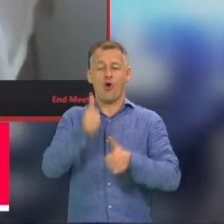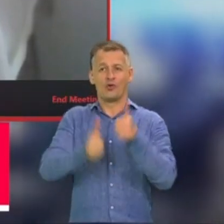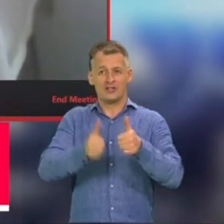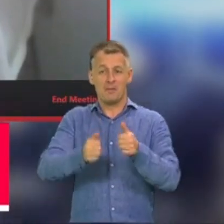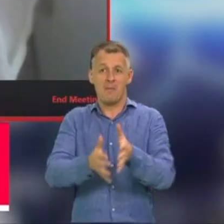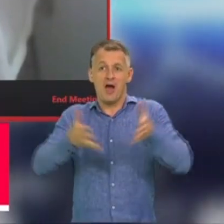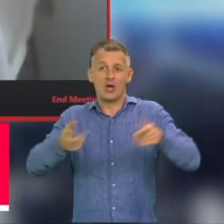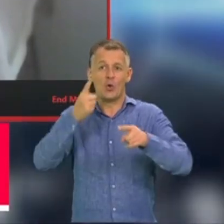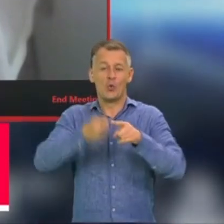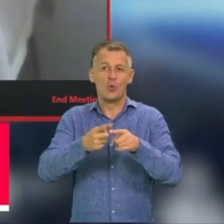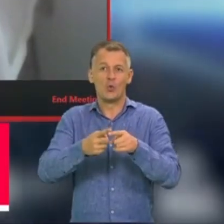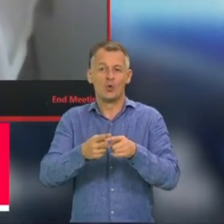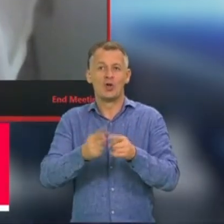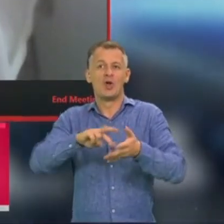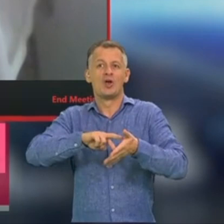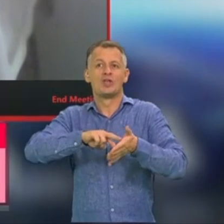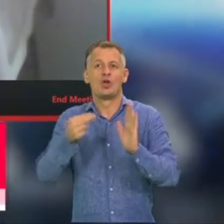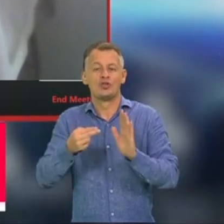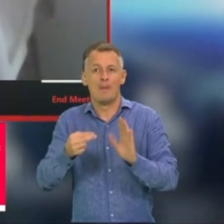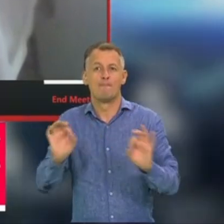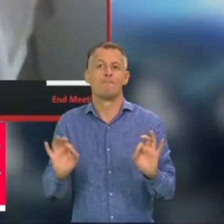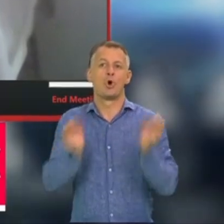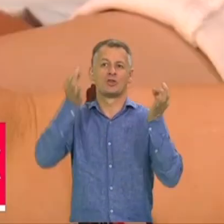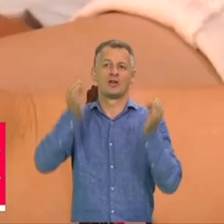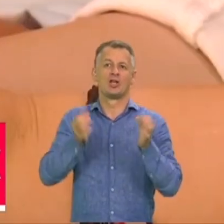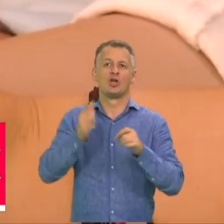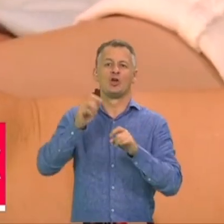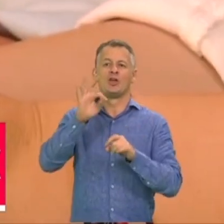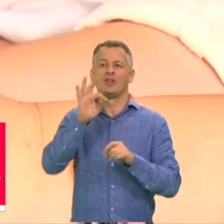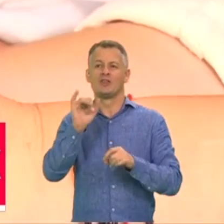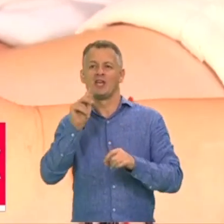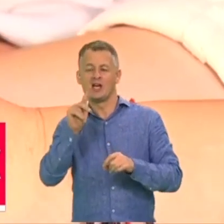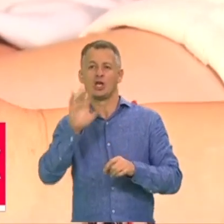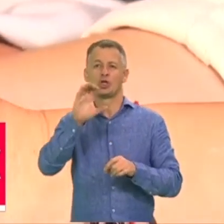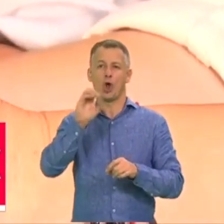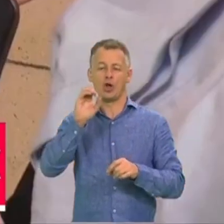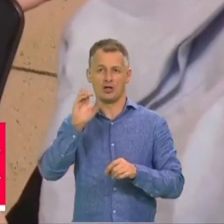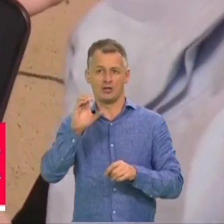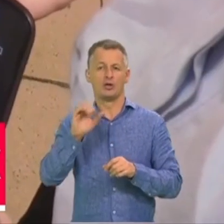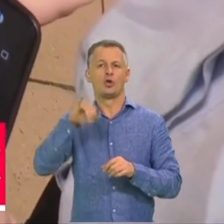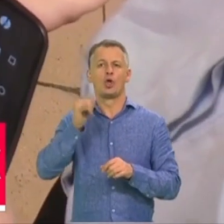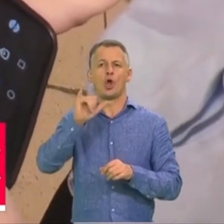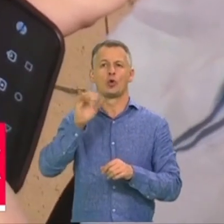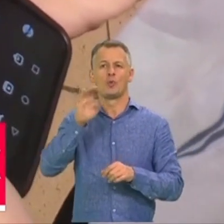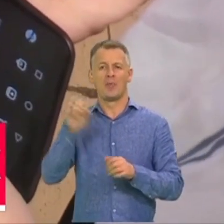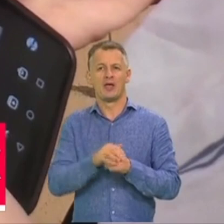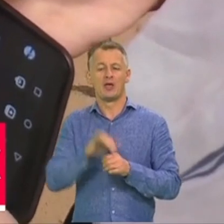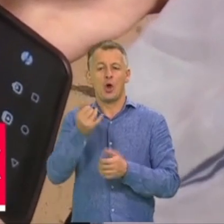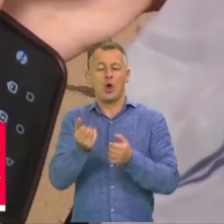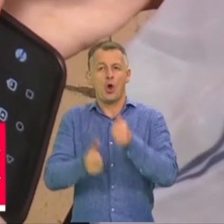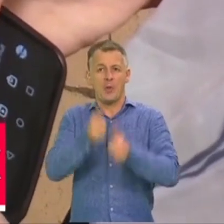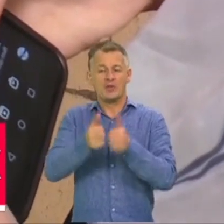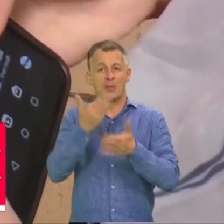acerbă cu mijloacele moderne de comunicare, cu TikTok, cu Instagram, cu YouTube, într-o competiție pentru